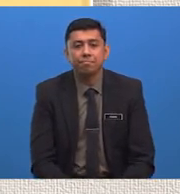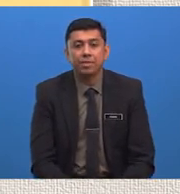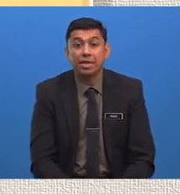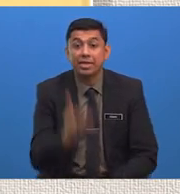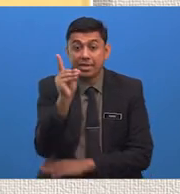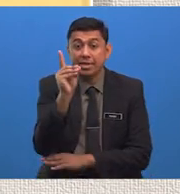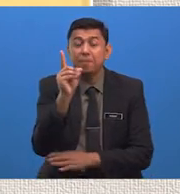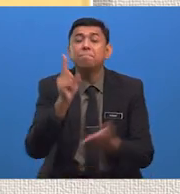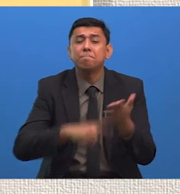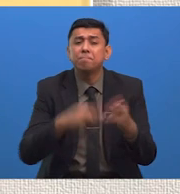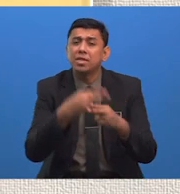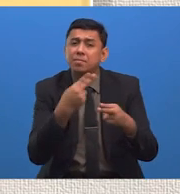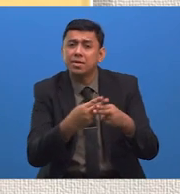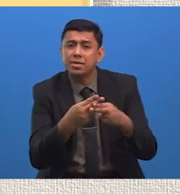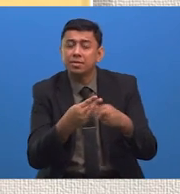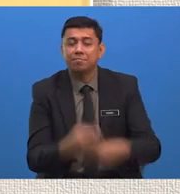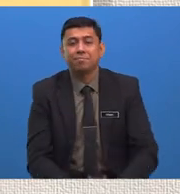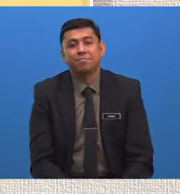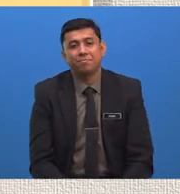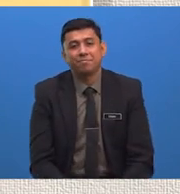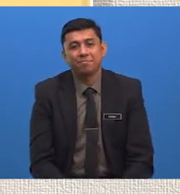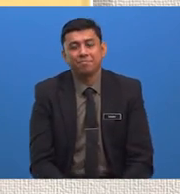Kerajaan yang berlabel D?